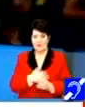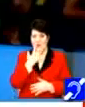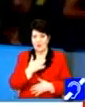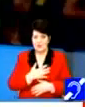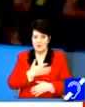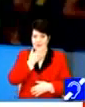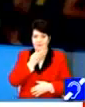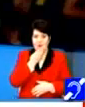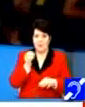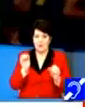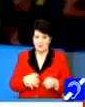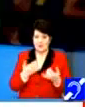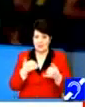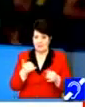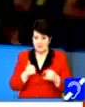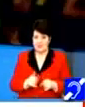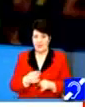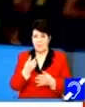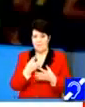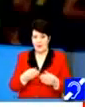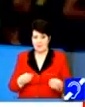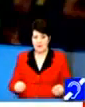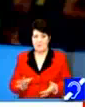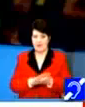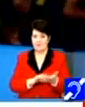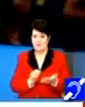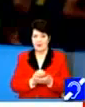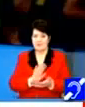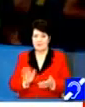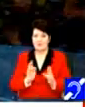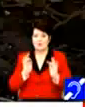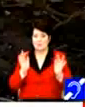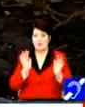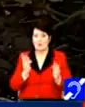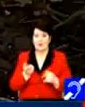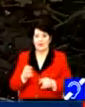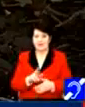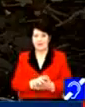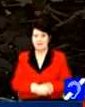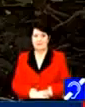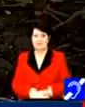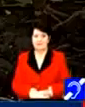de frumos posibilitatea de a admira vestitorii primăverii fără a distruge pădurea.